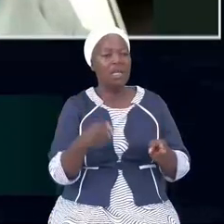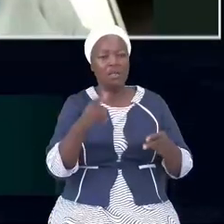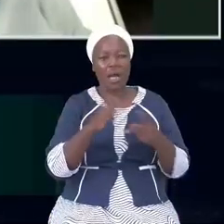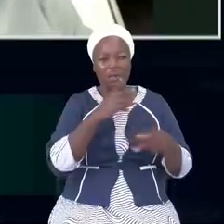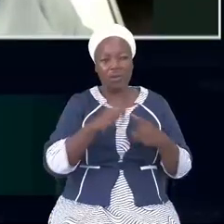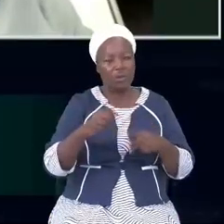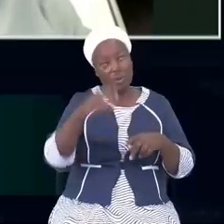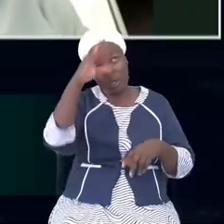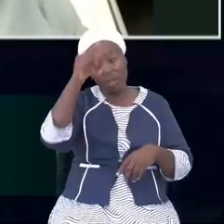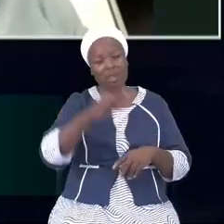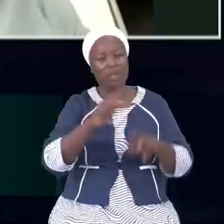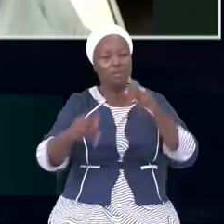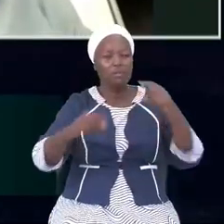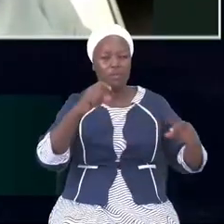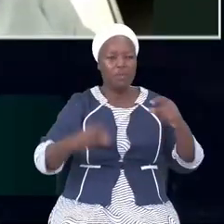point attention.